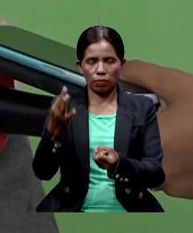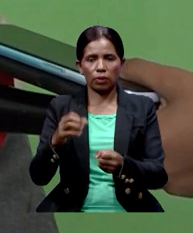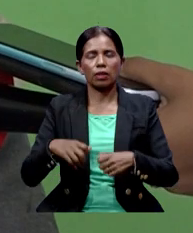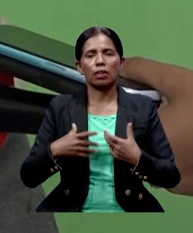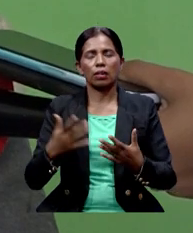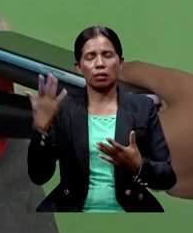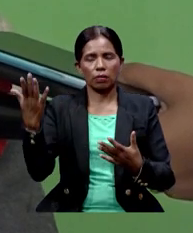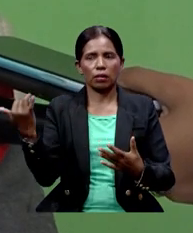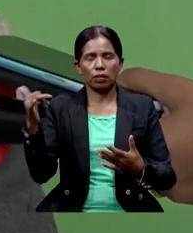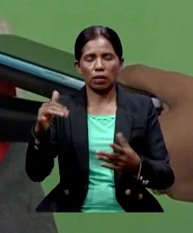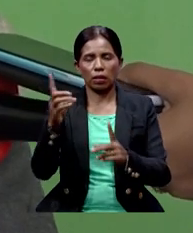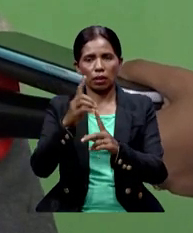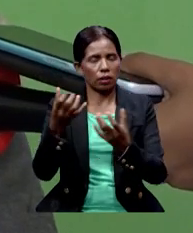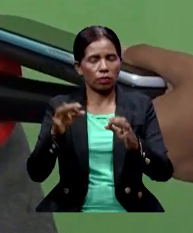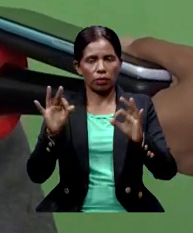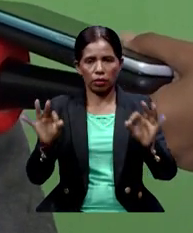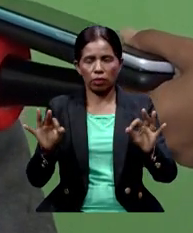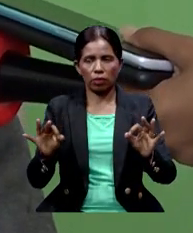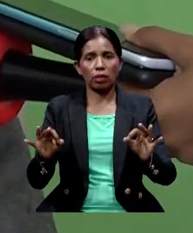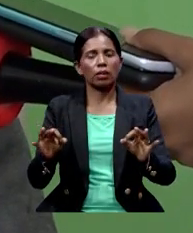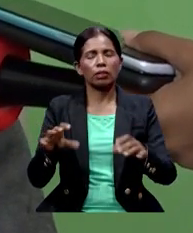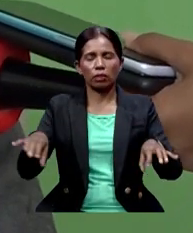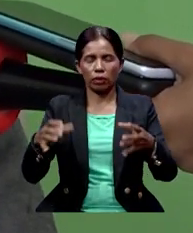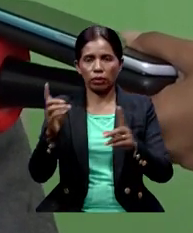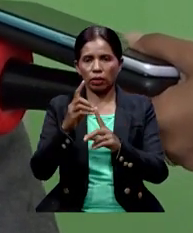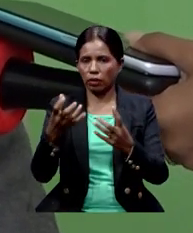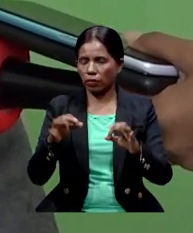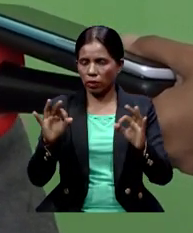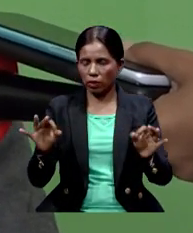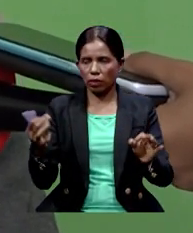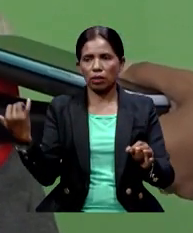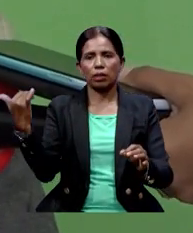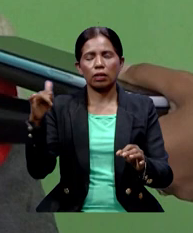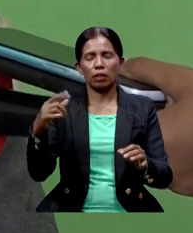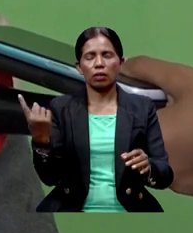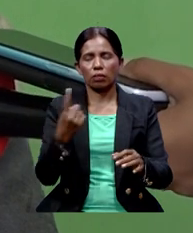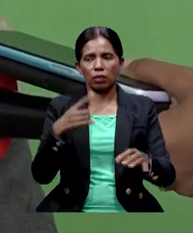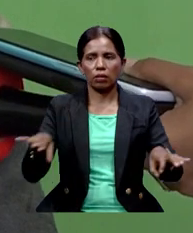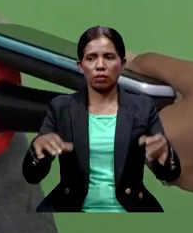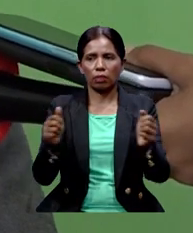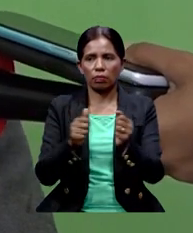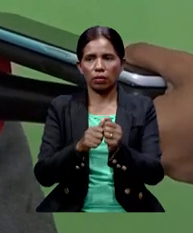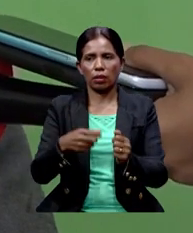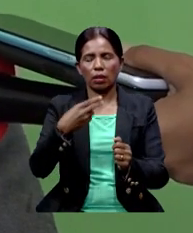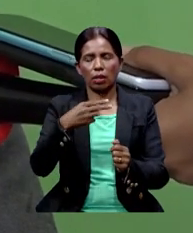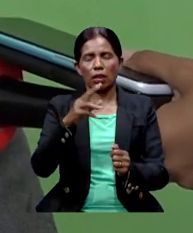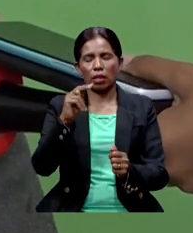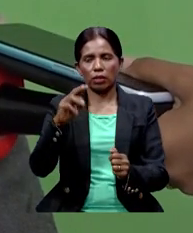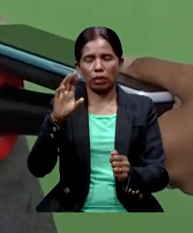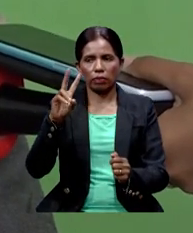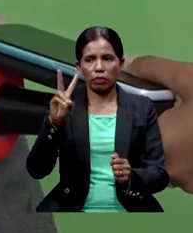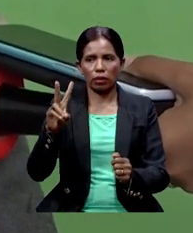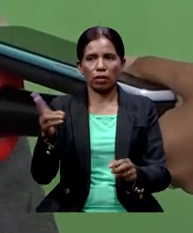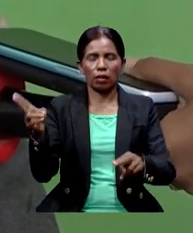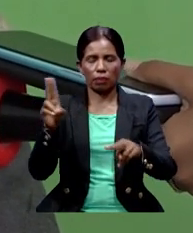ne va sira ne termina sira ne contrato pronto sira ne permanente ove contratado hanye venia nos estende va